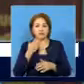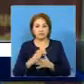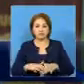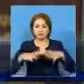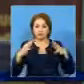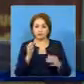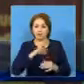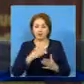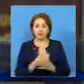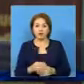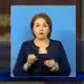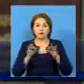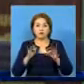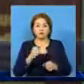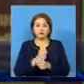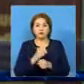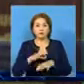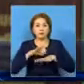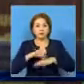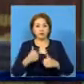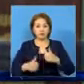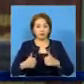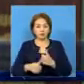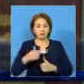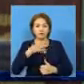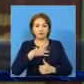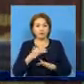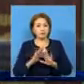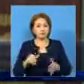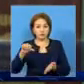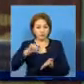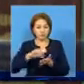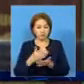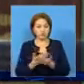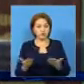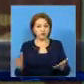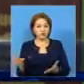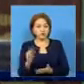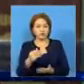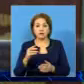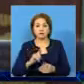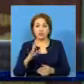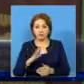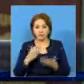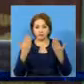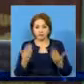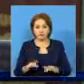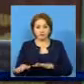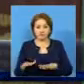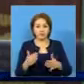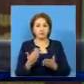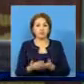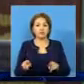широкого применения в работе судов. Проведение такого конкурса важно не только для его участников, но и для всех присутствующих в сегодняшнем